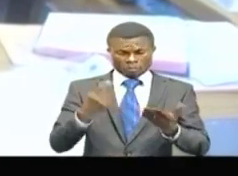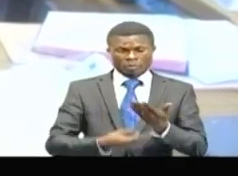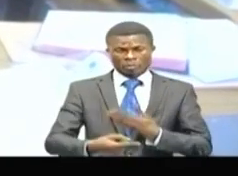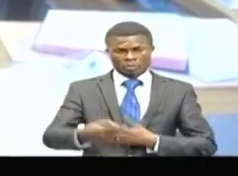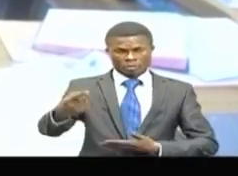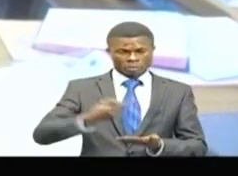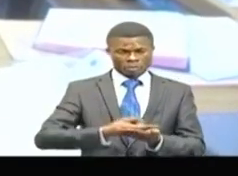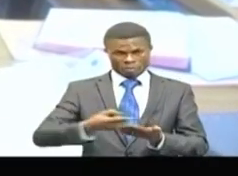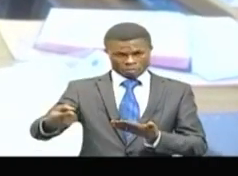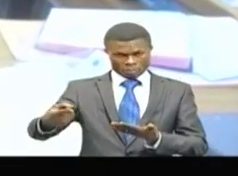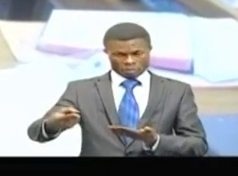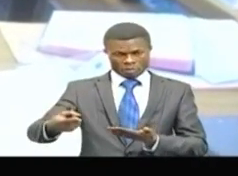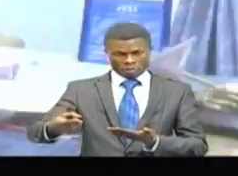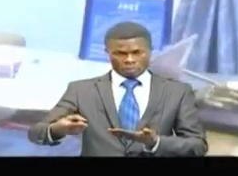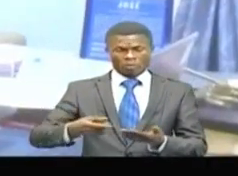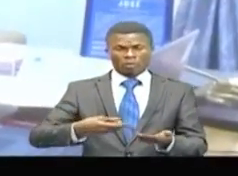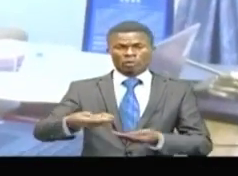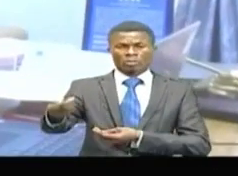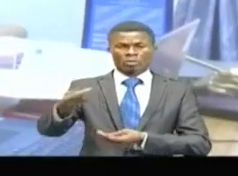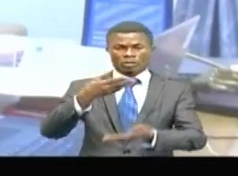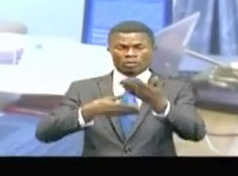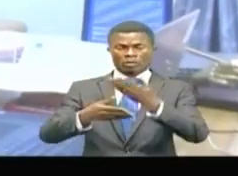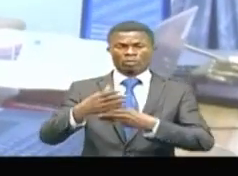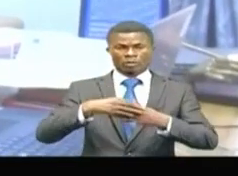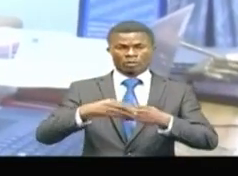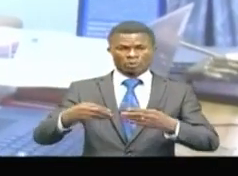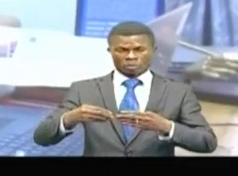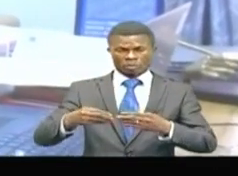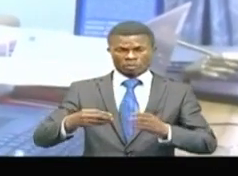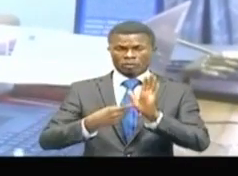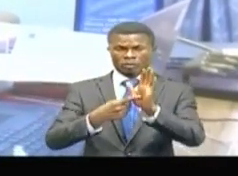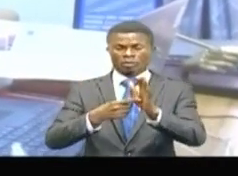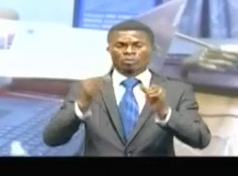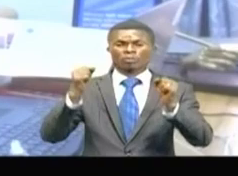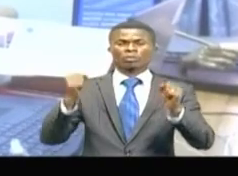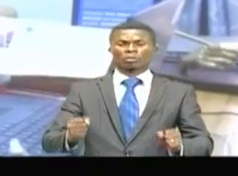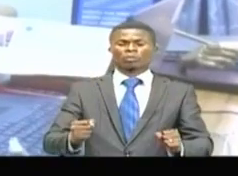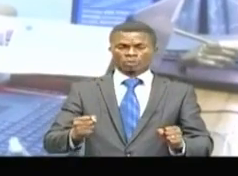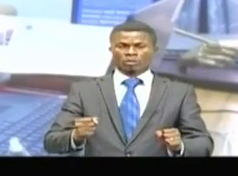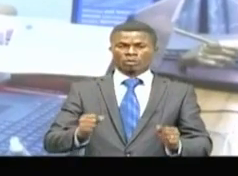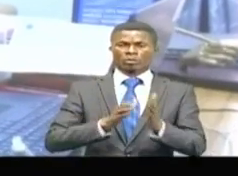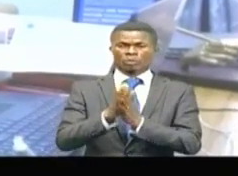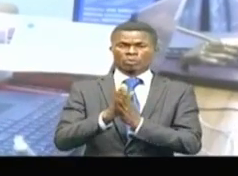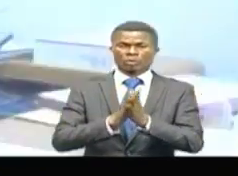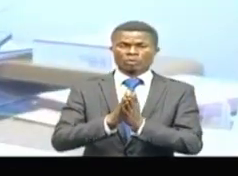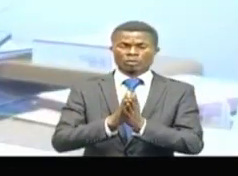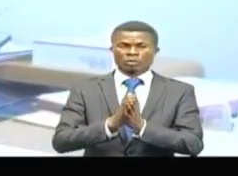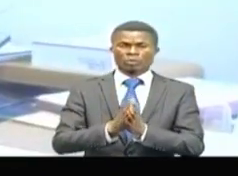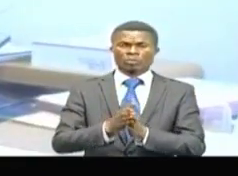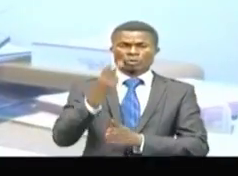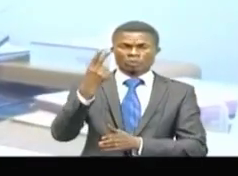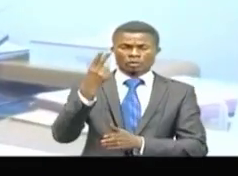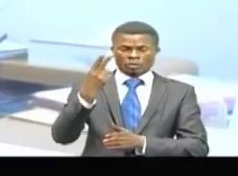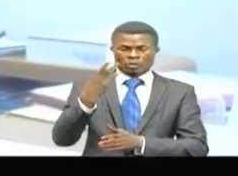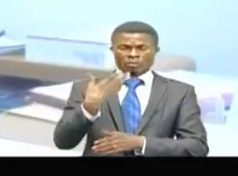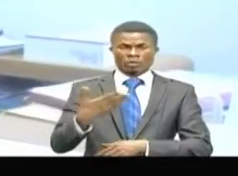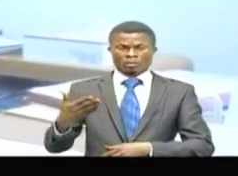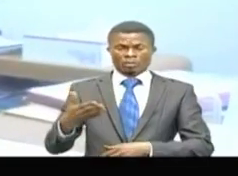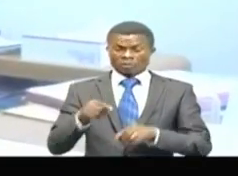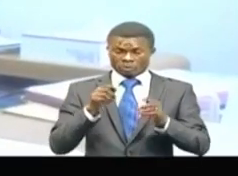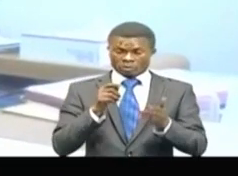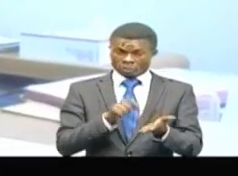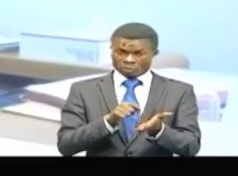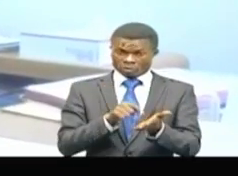sous revue, le marché d'échange a été caractérisé par une stabilité relative sur les deux segments. Cette